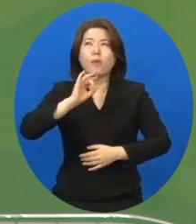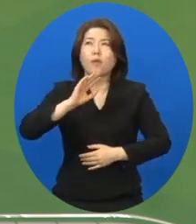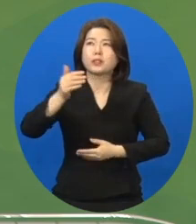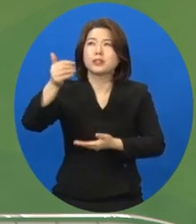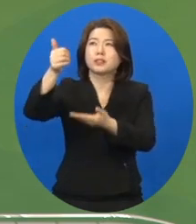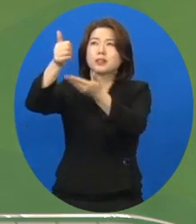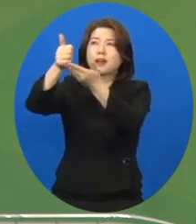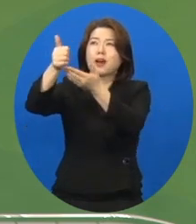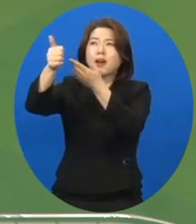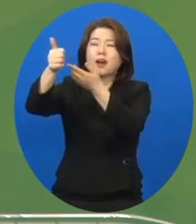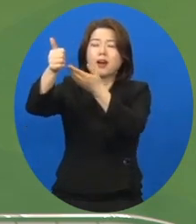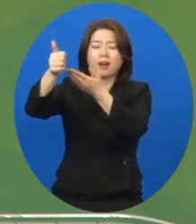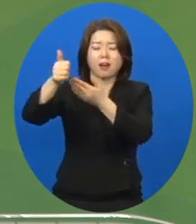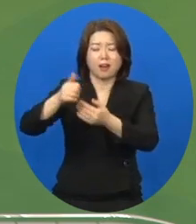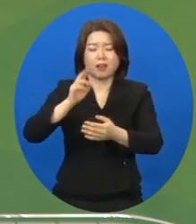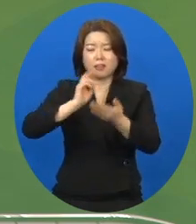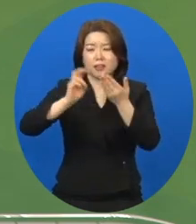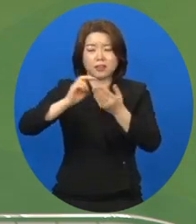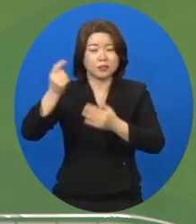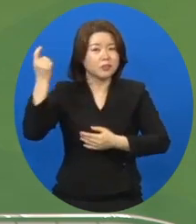찬송을 들으시는 분이더라.